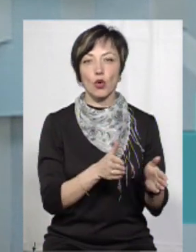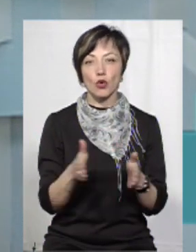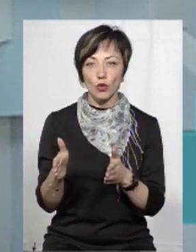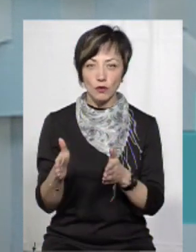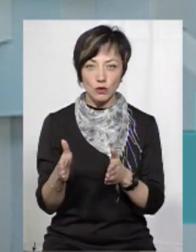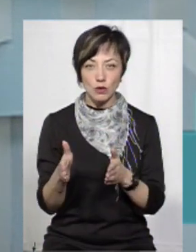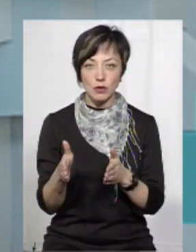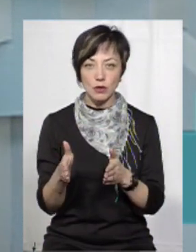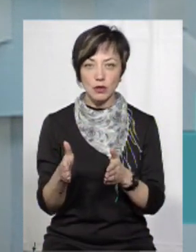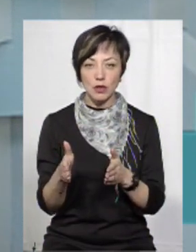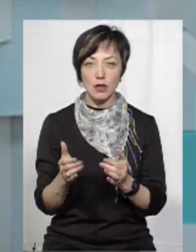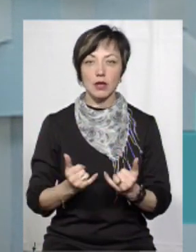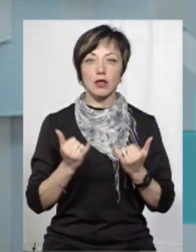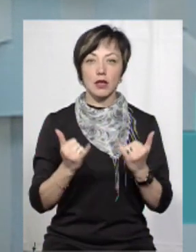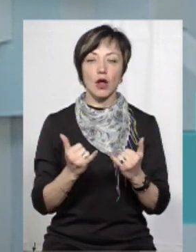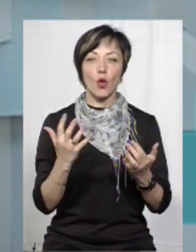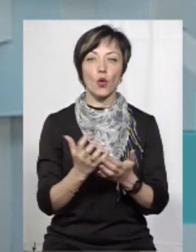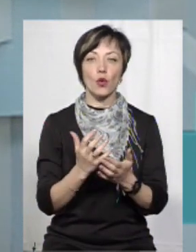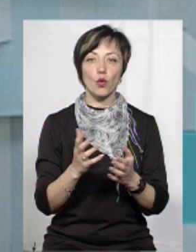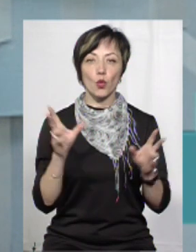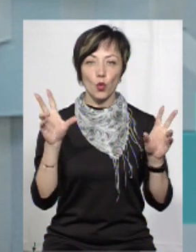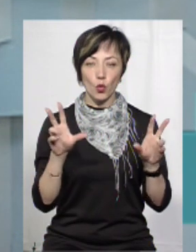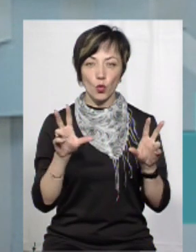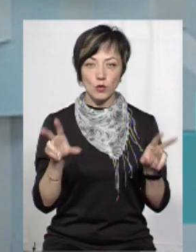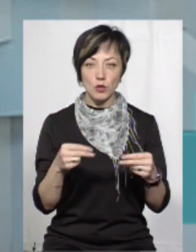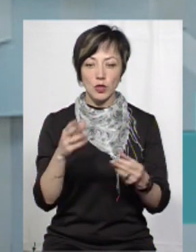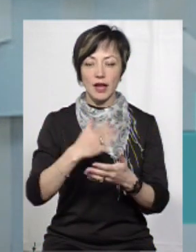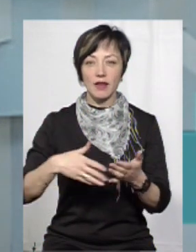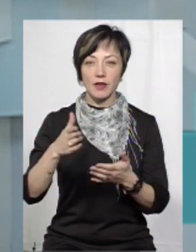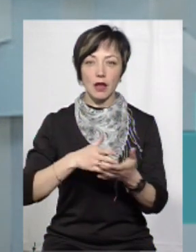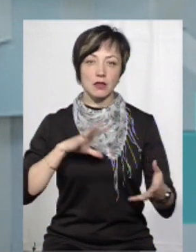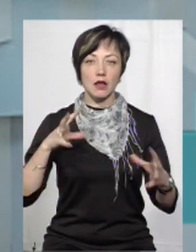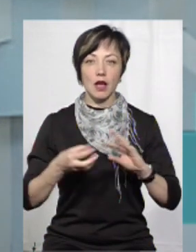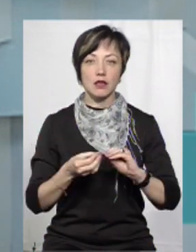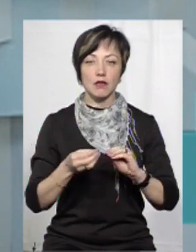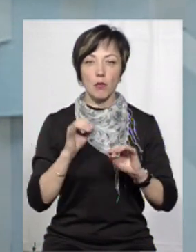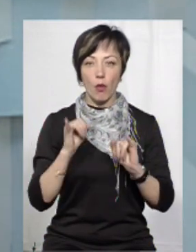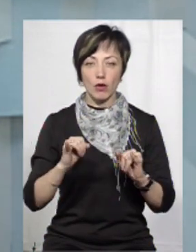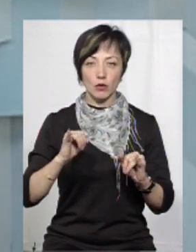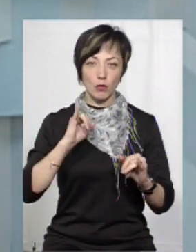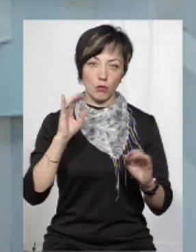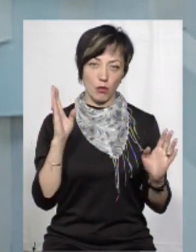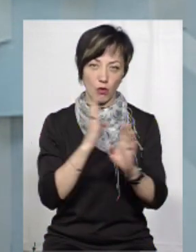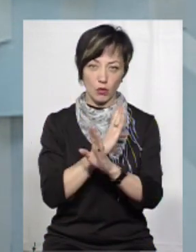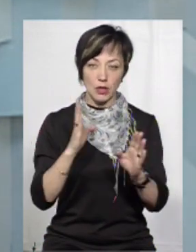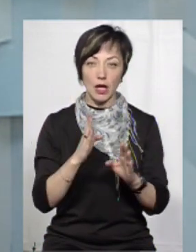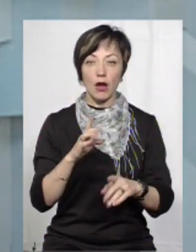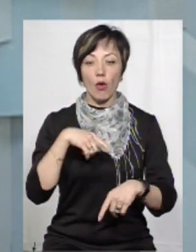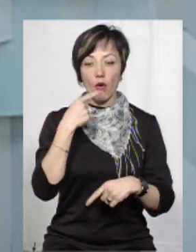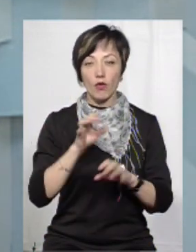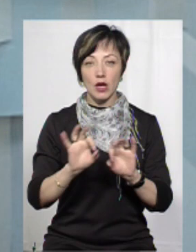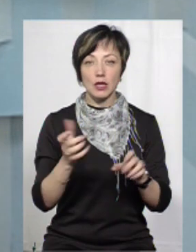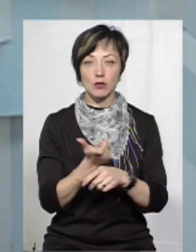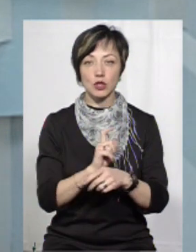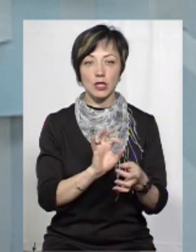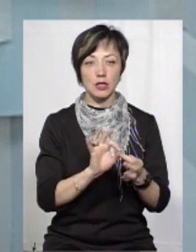готовності для успішної ліквідації наслідків негоди. Якщо говорити більш детально,